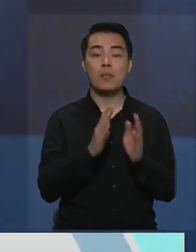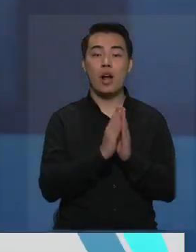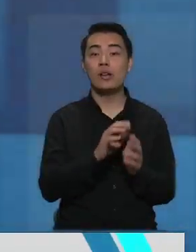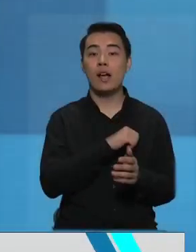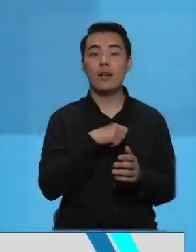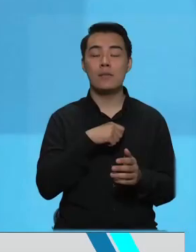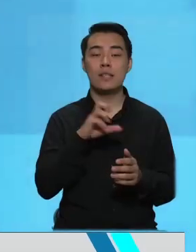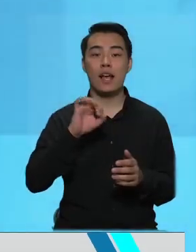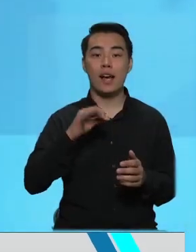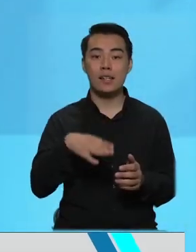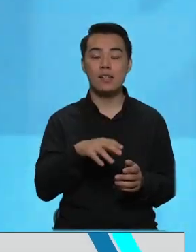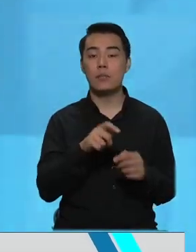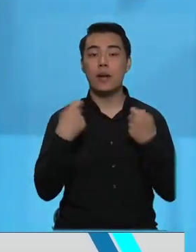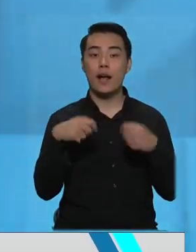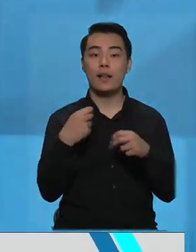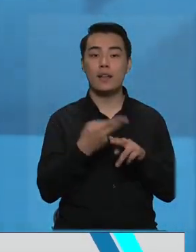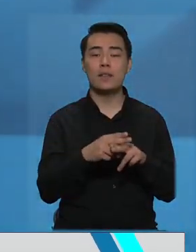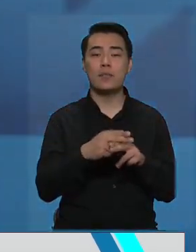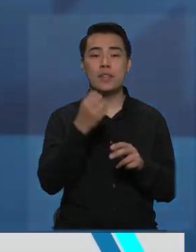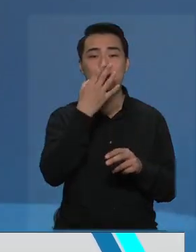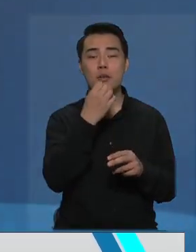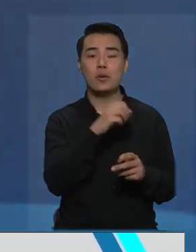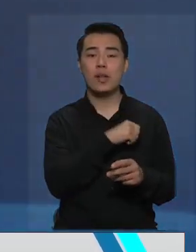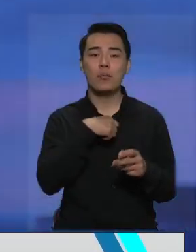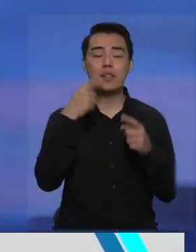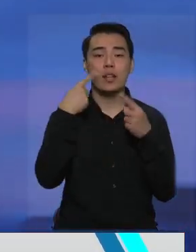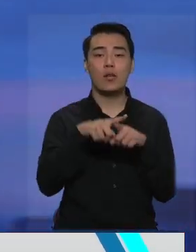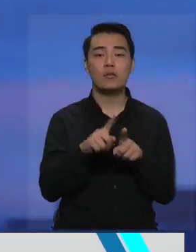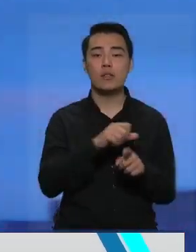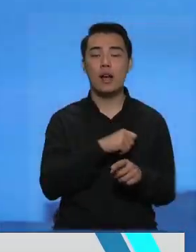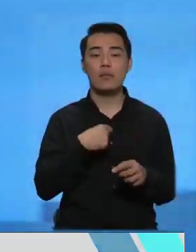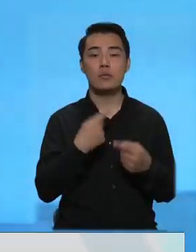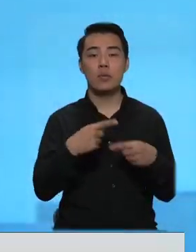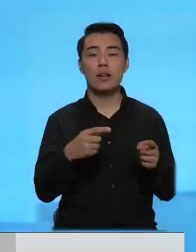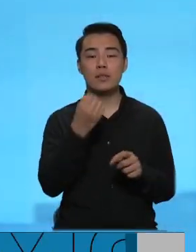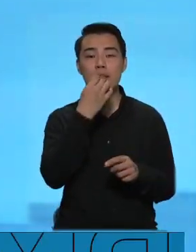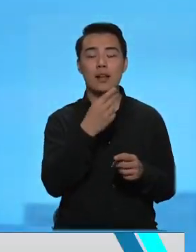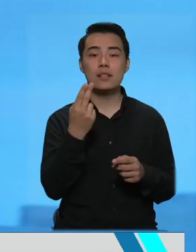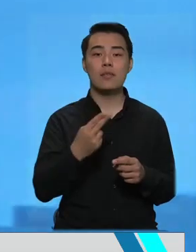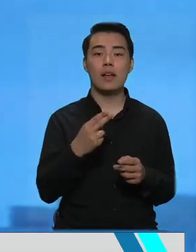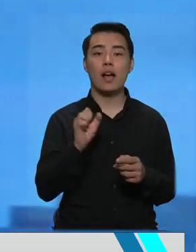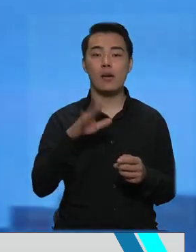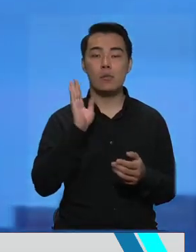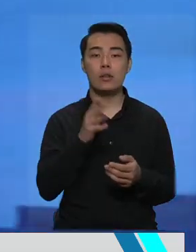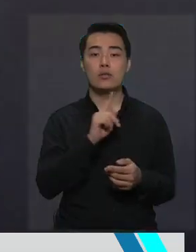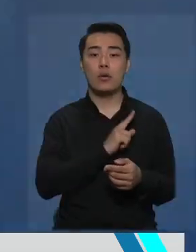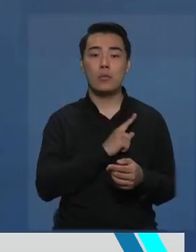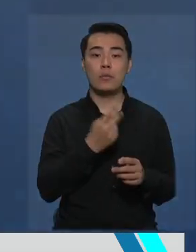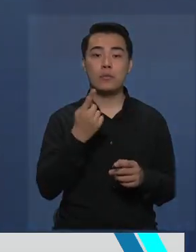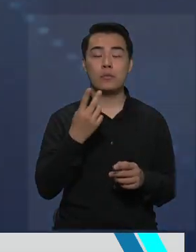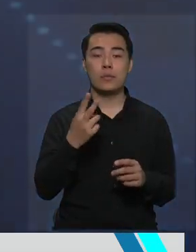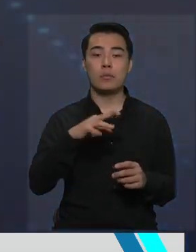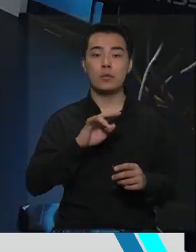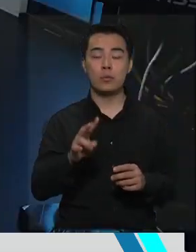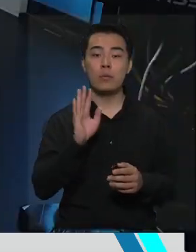веб-сайт для продажи таких каких-то изделий используя такие-то цвета и так далее человек ждет пару минут